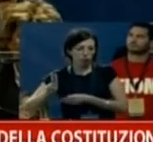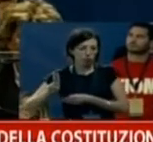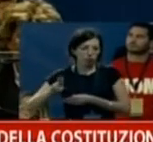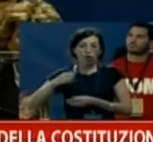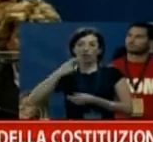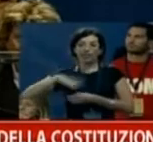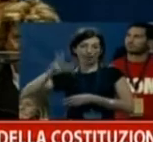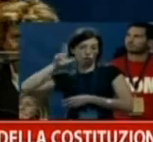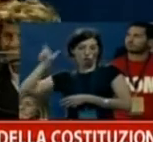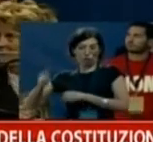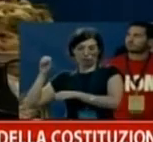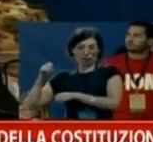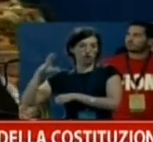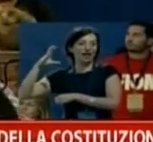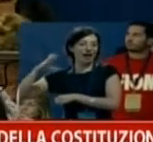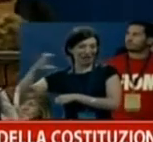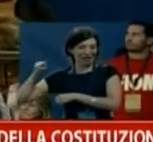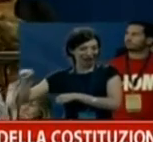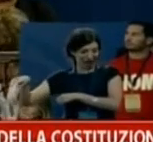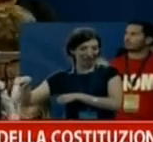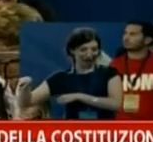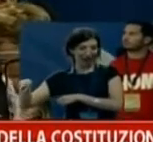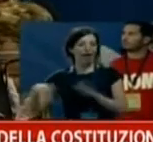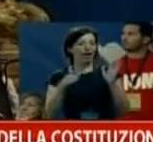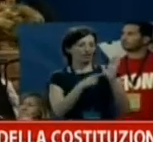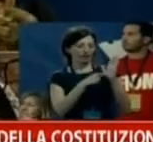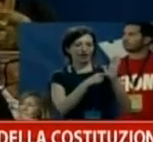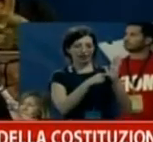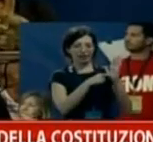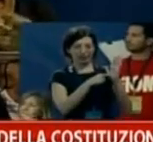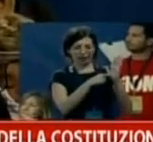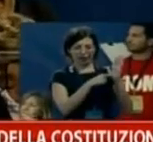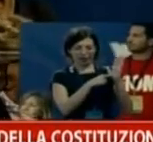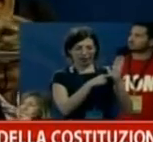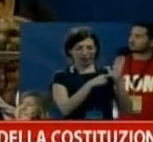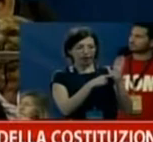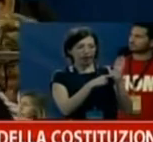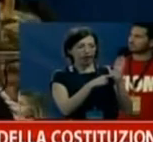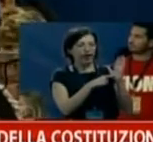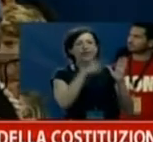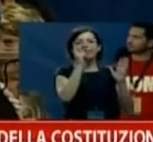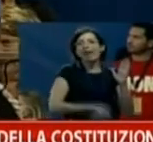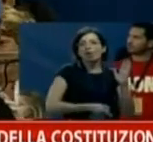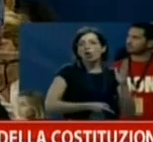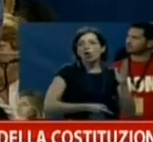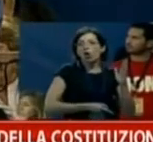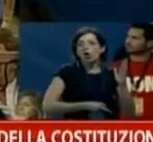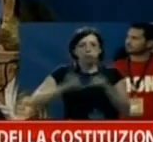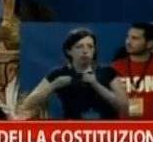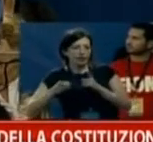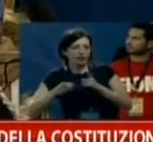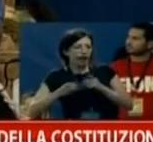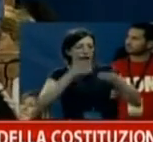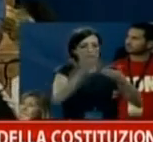un vincolo, sono un limite alla discrezionalità politica. Quando ci sono risorse